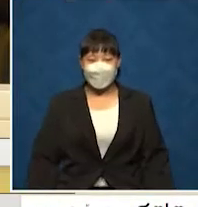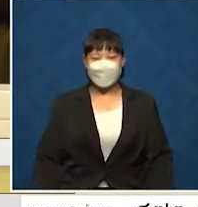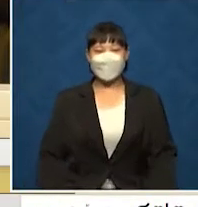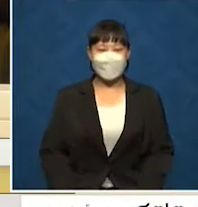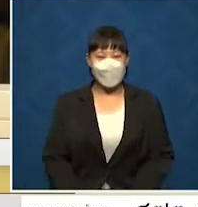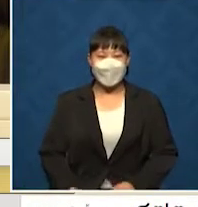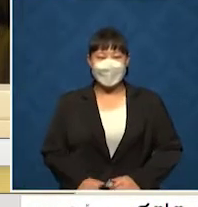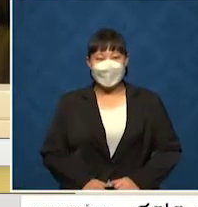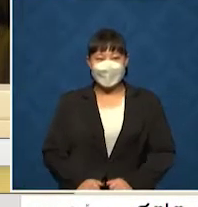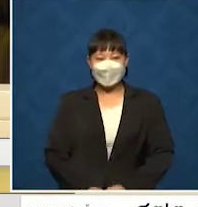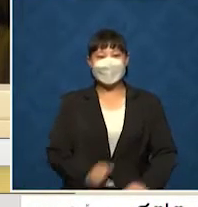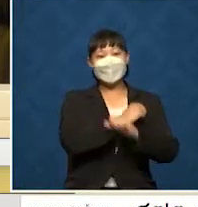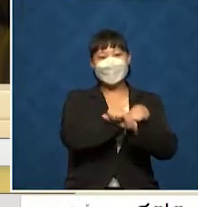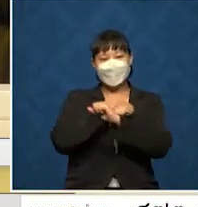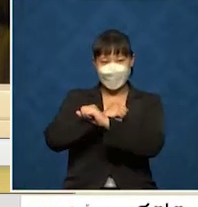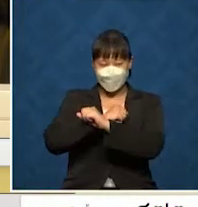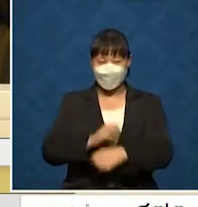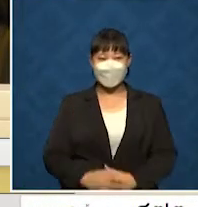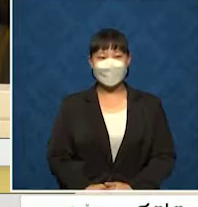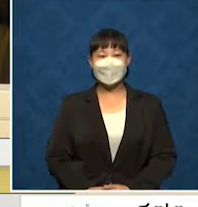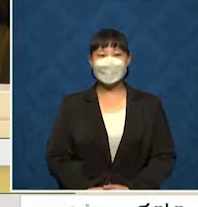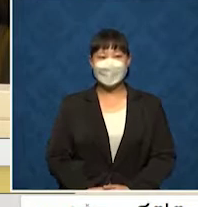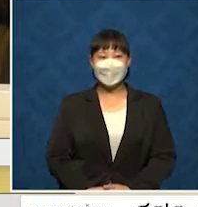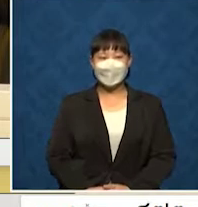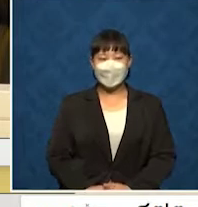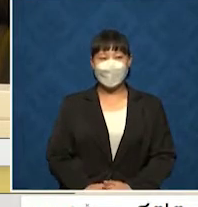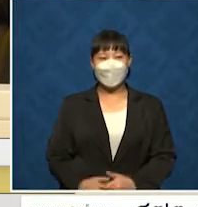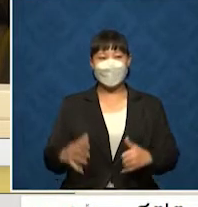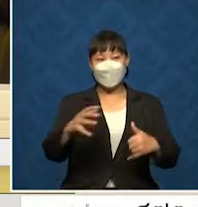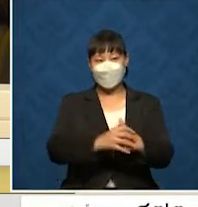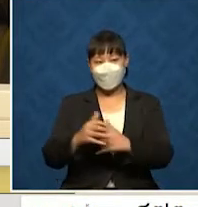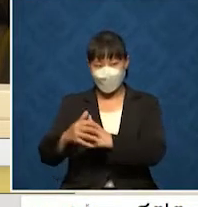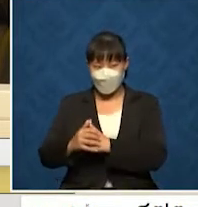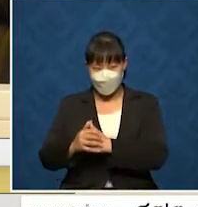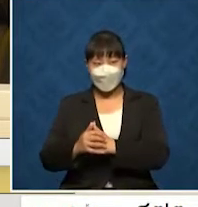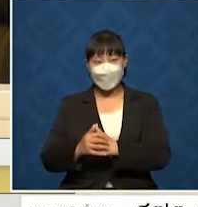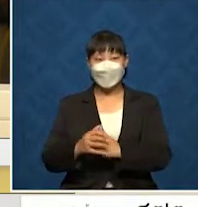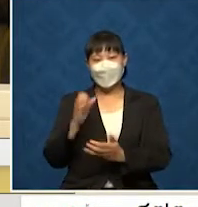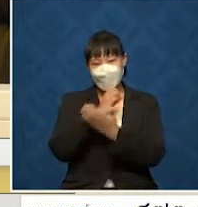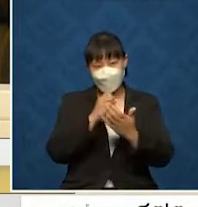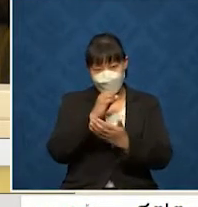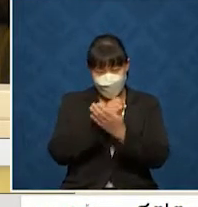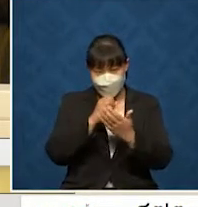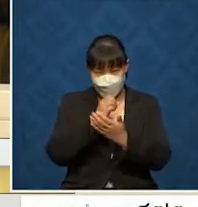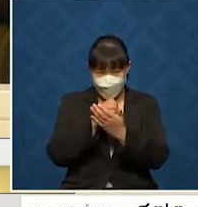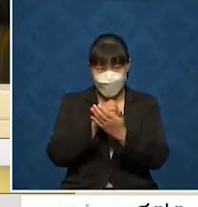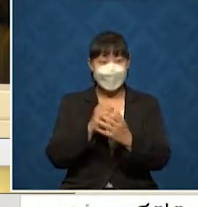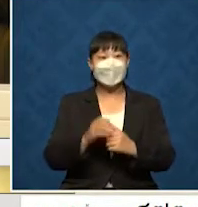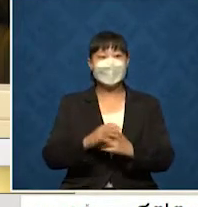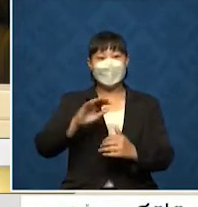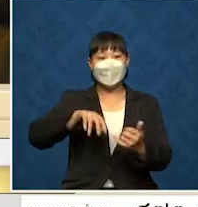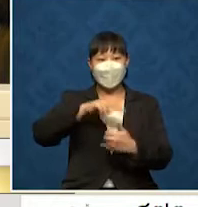านโยบายป้องกันปราบปรามและการบำบัดรักษานั้นเป็นนโยบาย